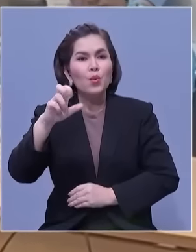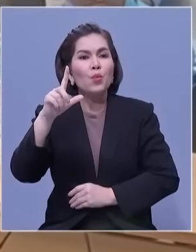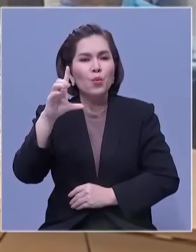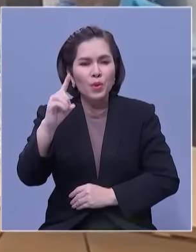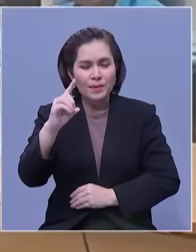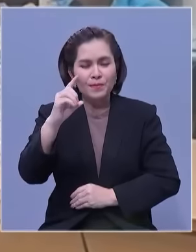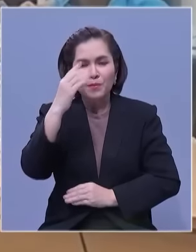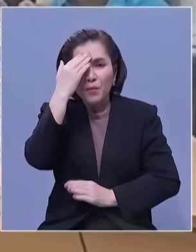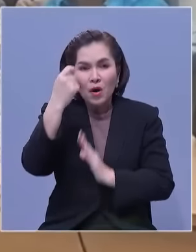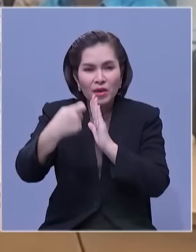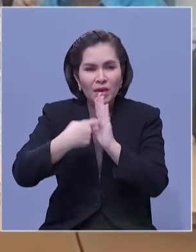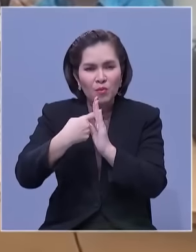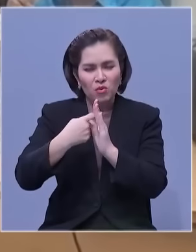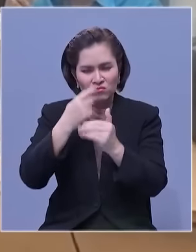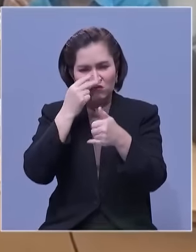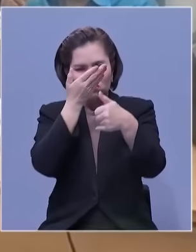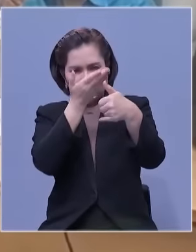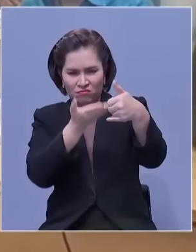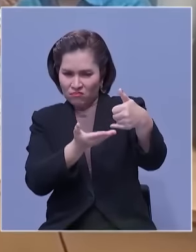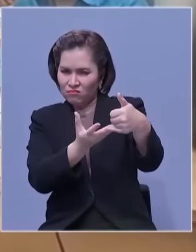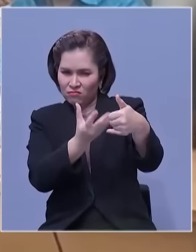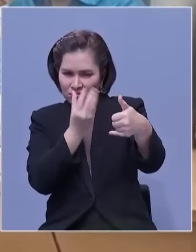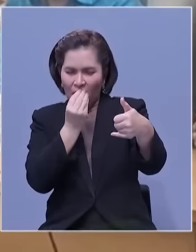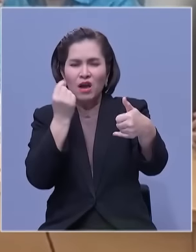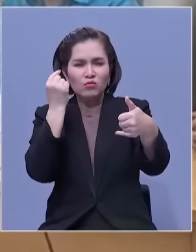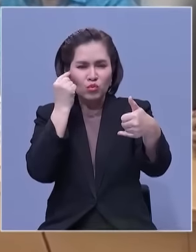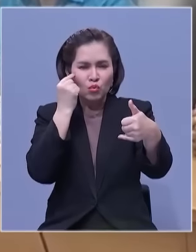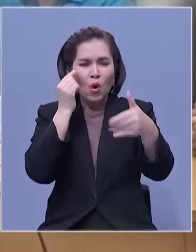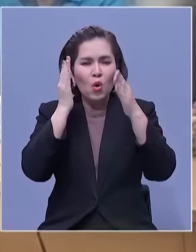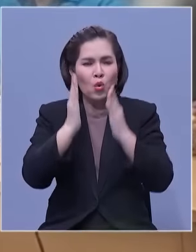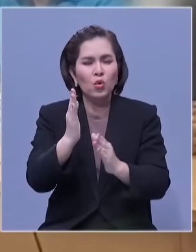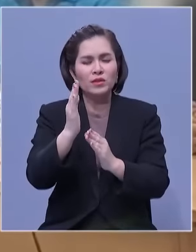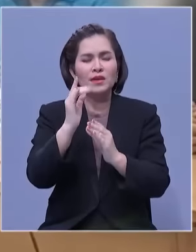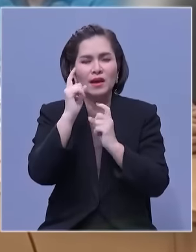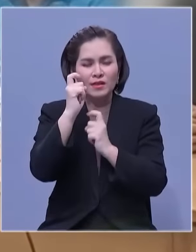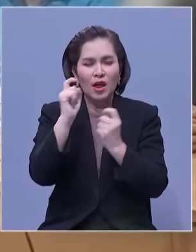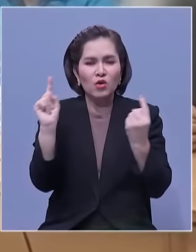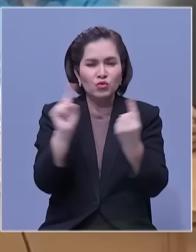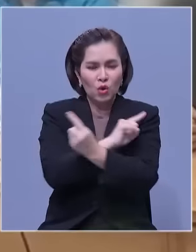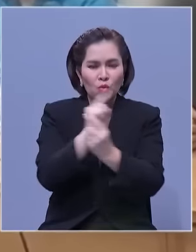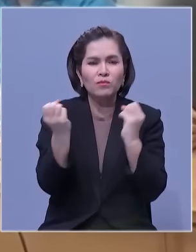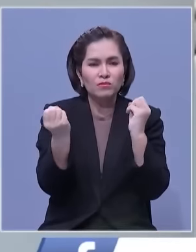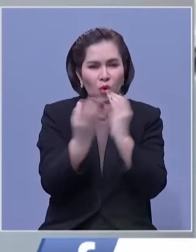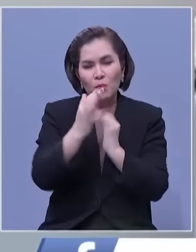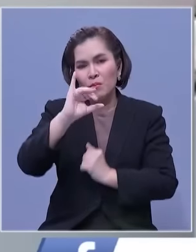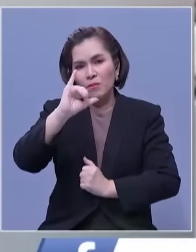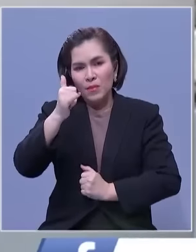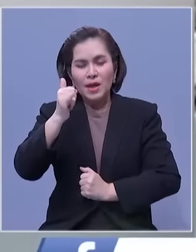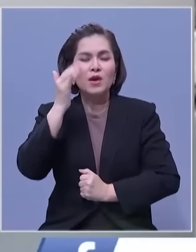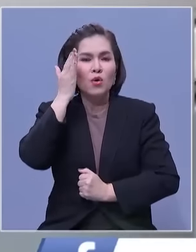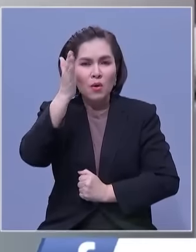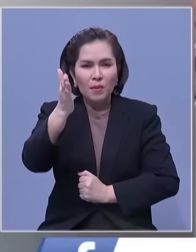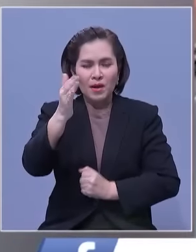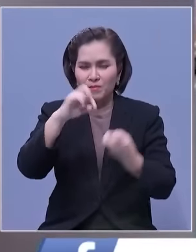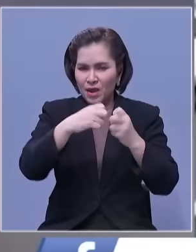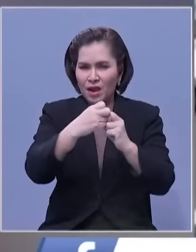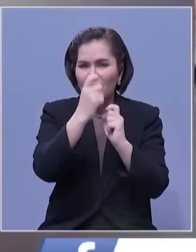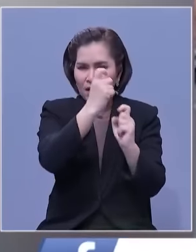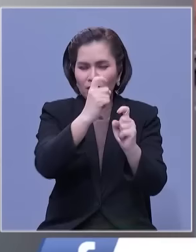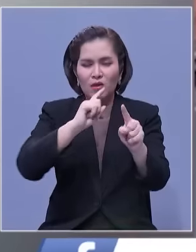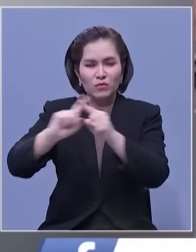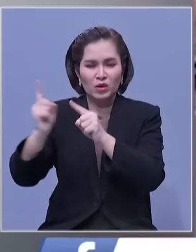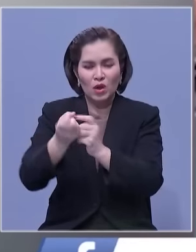คนนี้มีพฤติการเป็นที่น่าเชื่อว่าเป็นบุคคลที่เป็นภัยต่อสังคมหรือจะก่อเหตุร้ายให้เกิดอันตรายต่อความสง